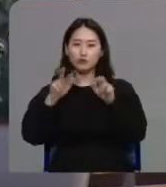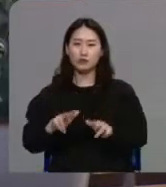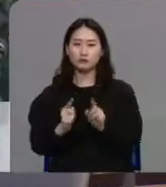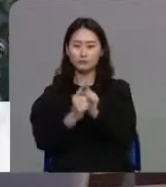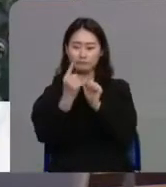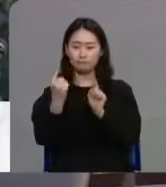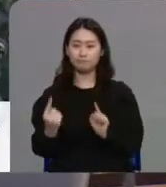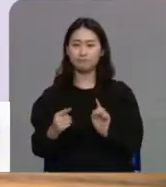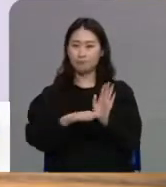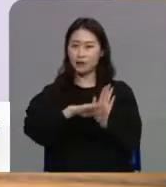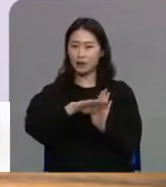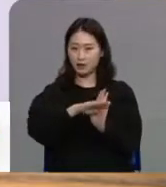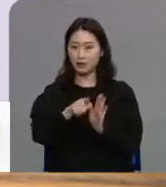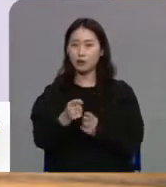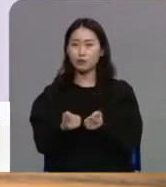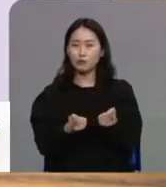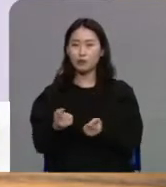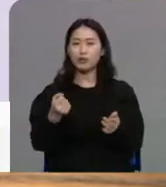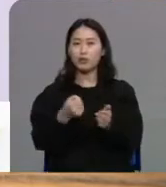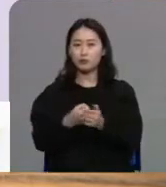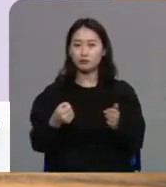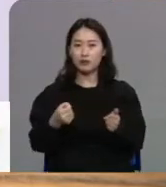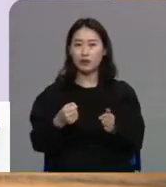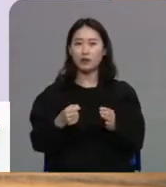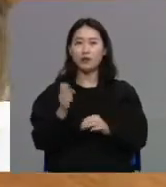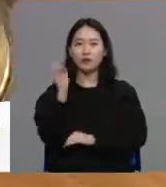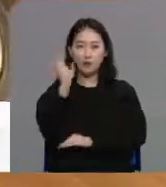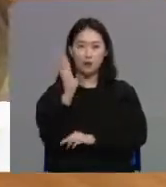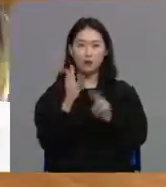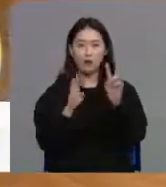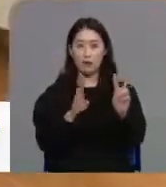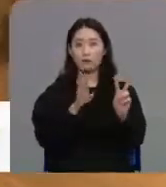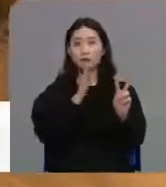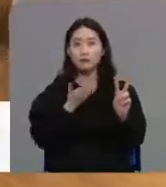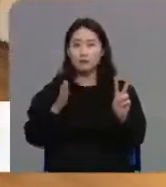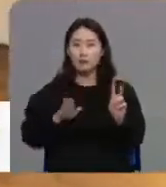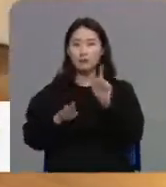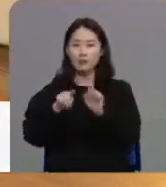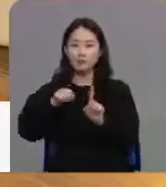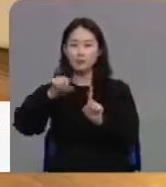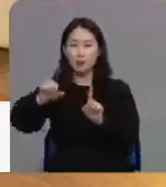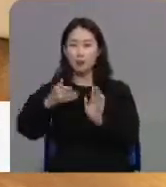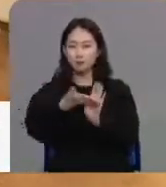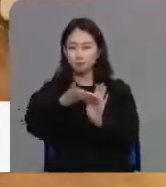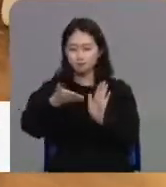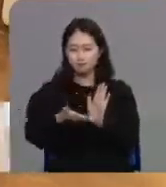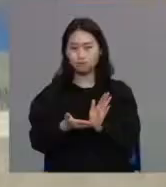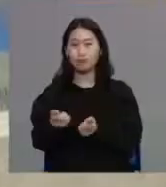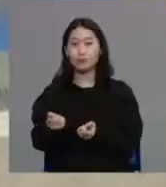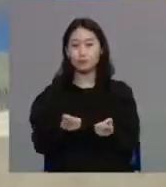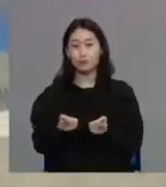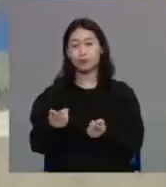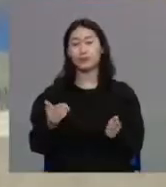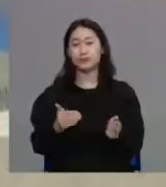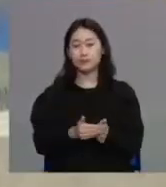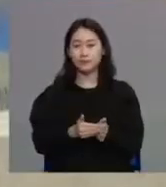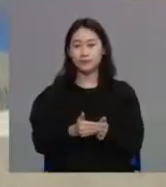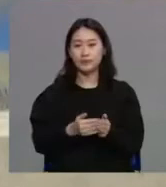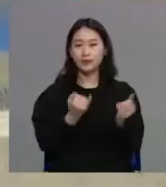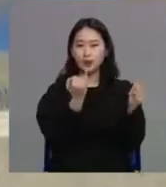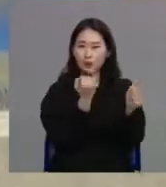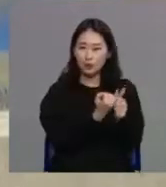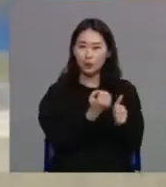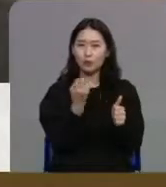조정에 따라 전북의 거리 두기가 2단계에서 1.5 단계 로 하향 조정된 데 따른 조치입니다 결혼식과